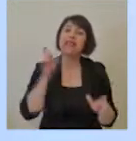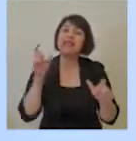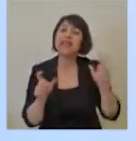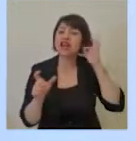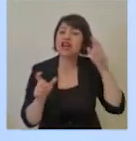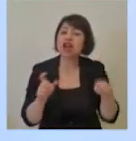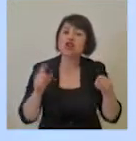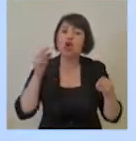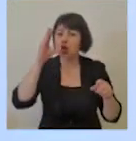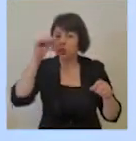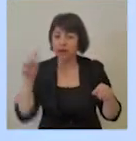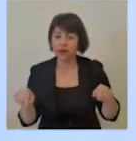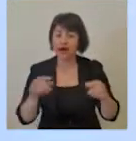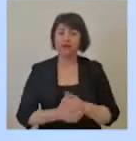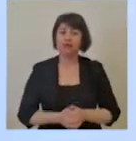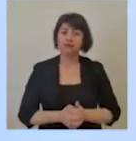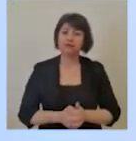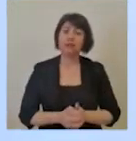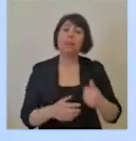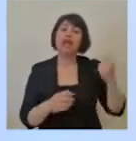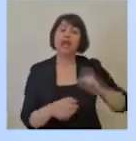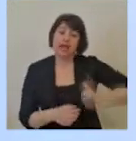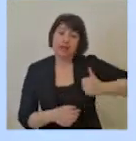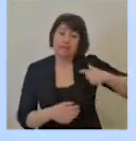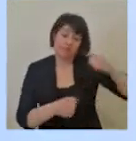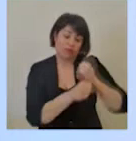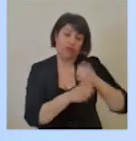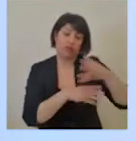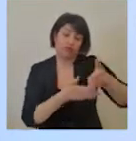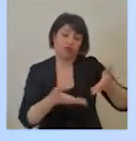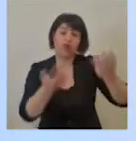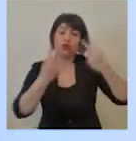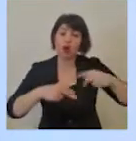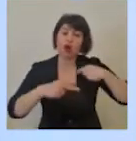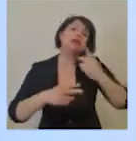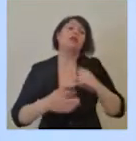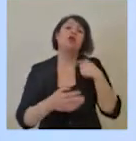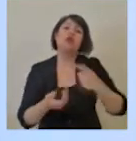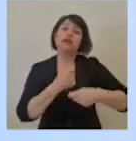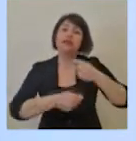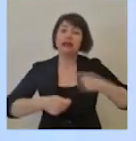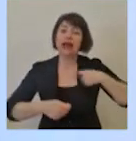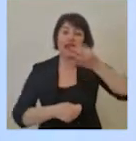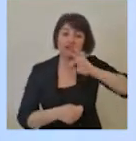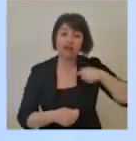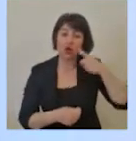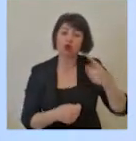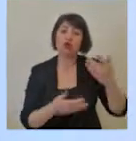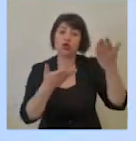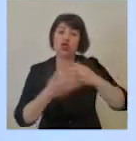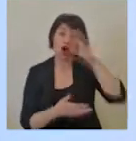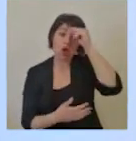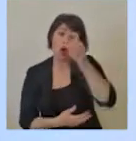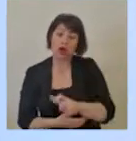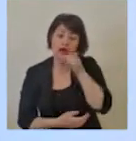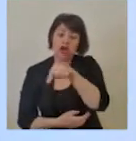الجندرية بين الرجل والمرأة. المشغلين بفترة ما بعد الكورونا في الطريق للانتعاش الاقتصادي رح